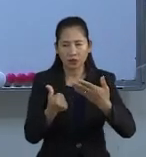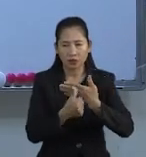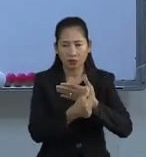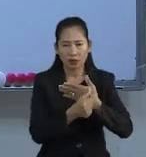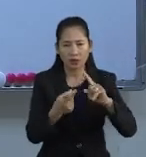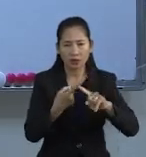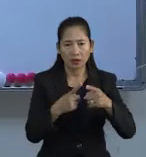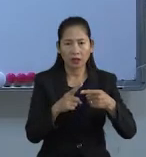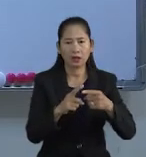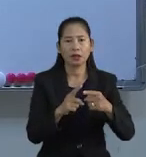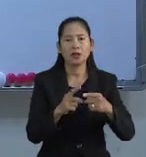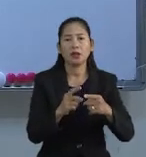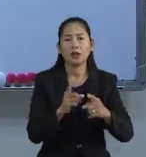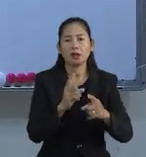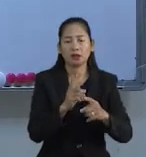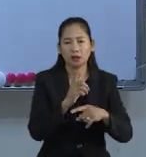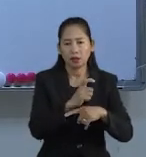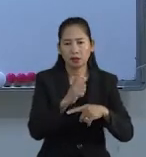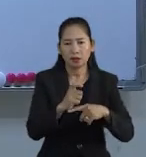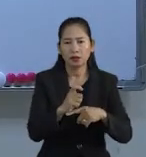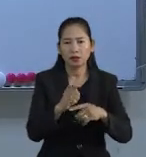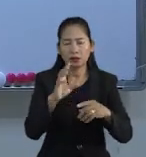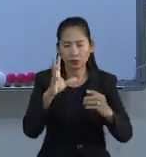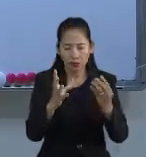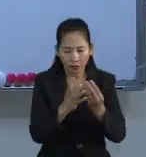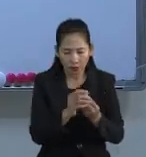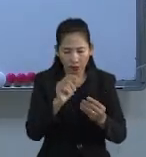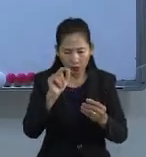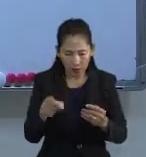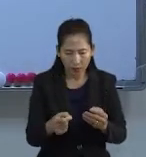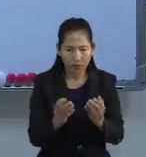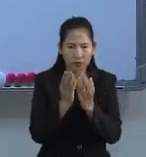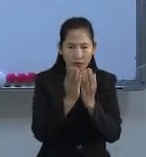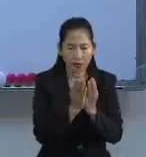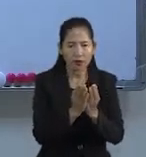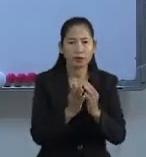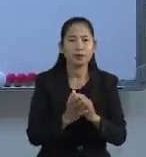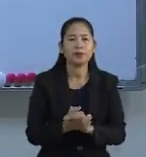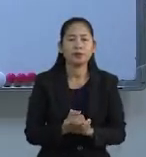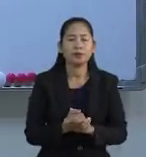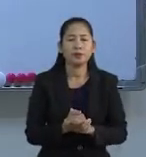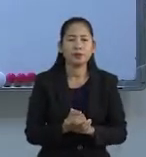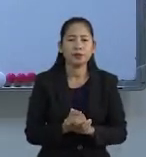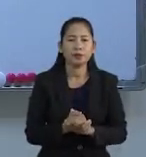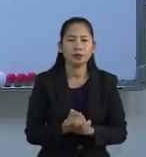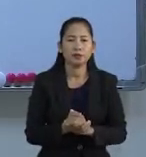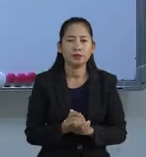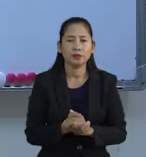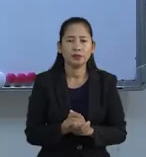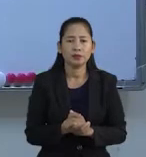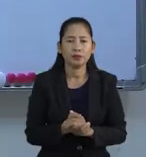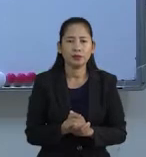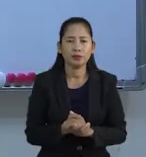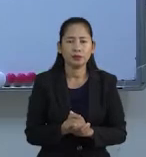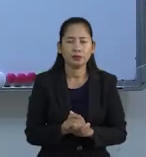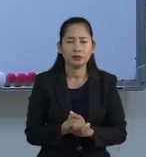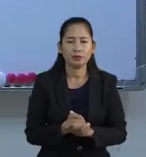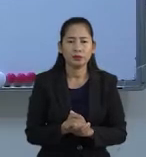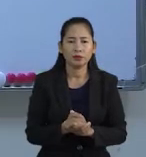tống chùm nốn tu xá sập hiện á còn án cái nữa và còn án và